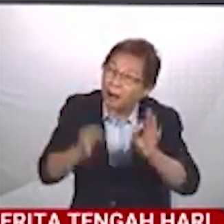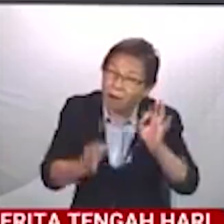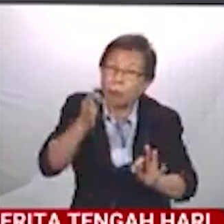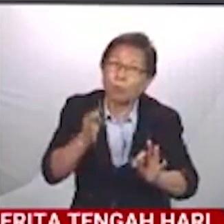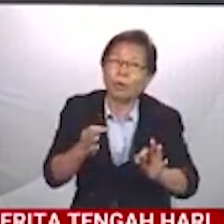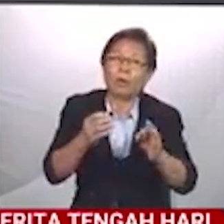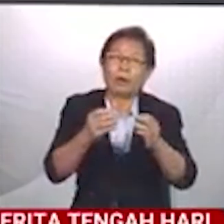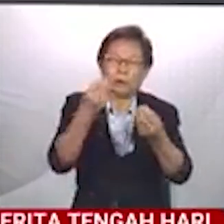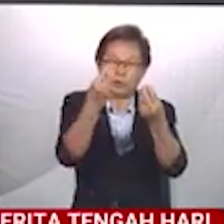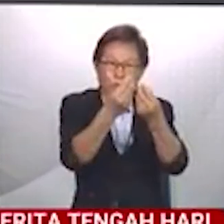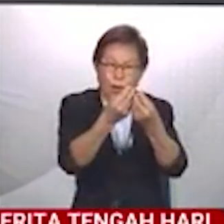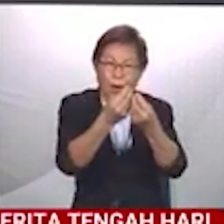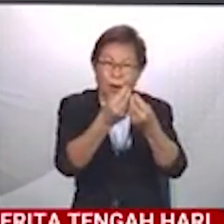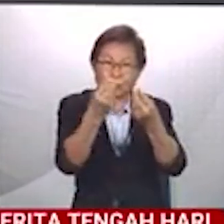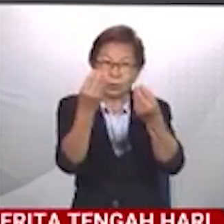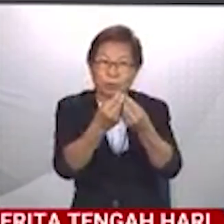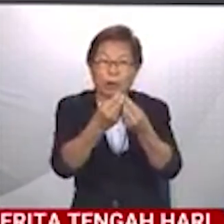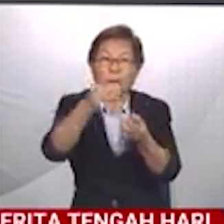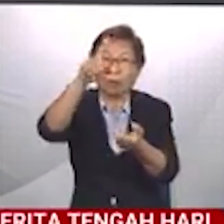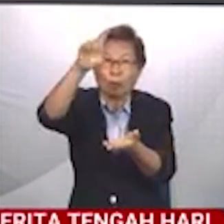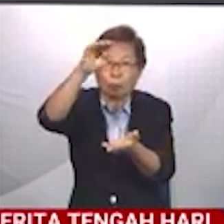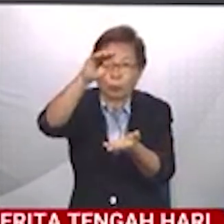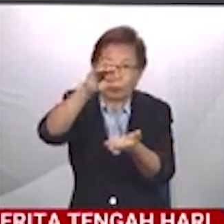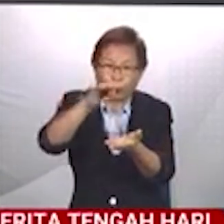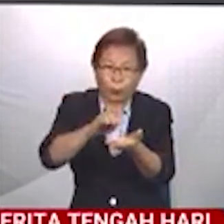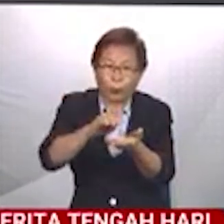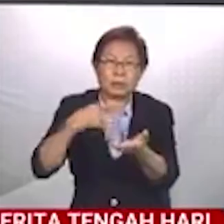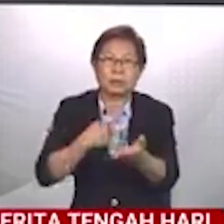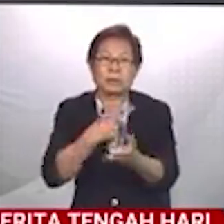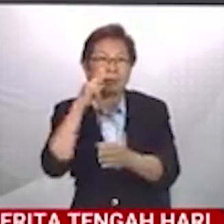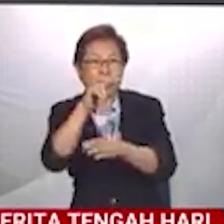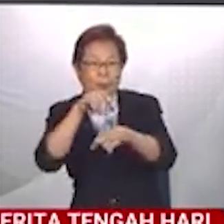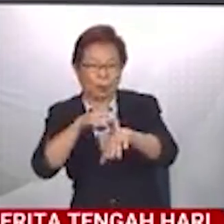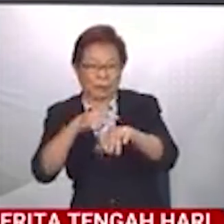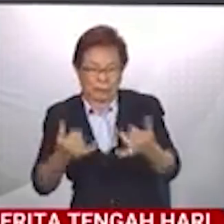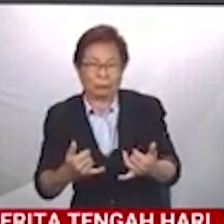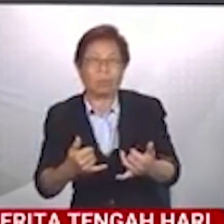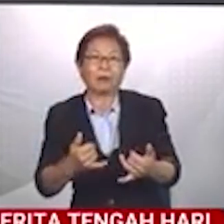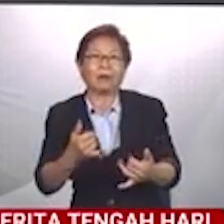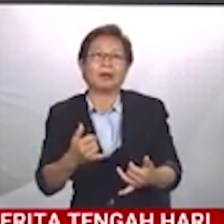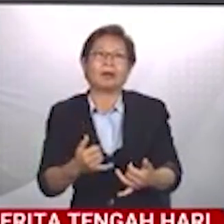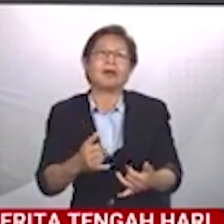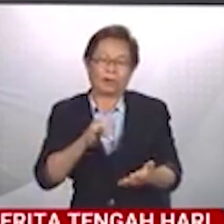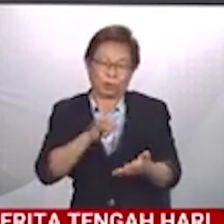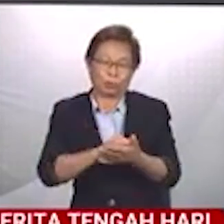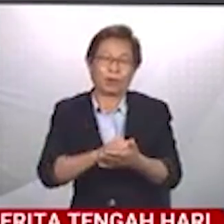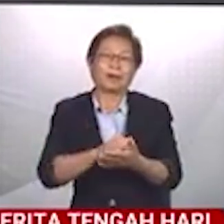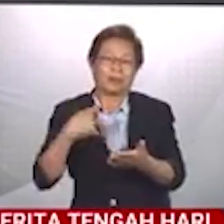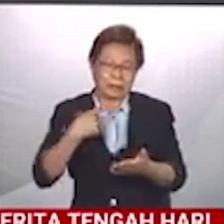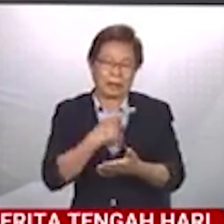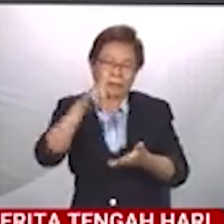dan angka yang kita lihat kemudian ini lebih rendah daripada apa yang kita lihat pada waktu hari ini, nah, itu akan kita